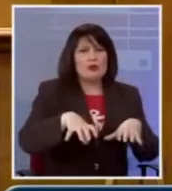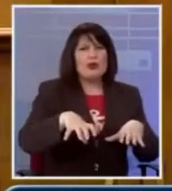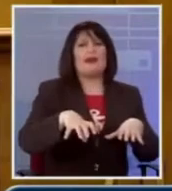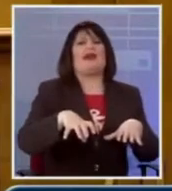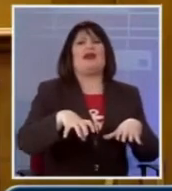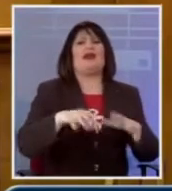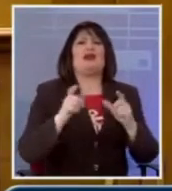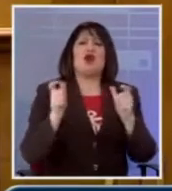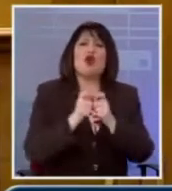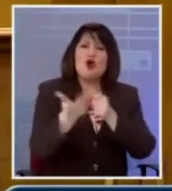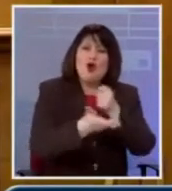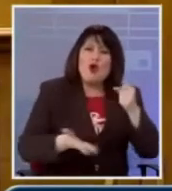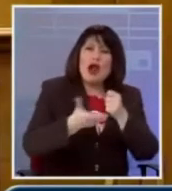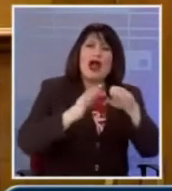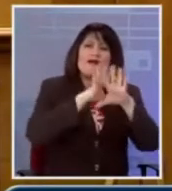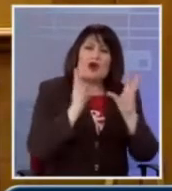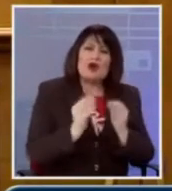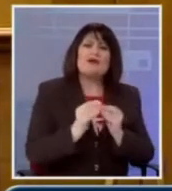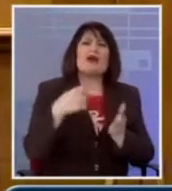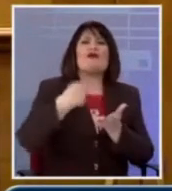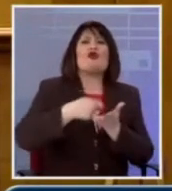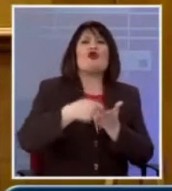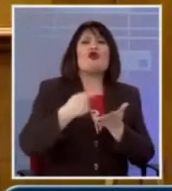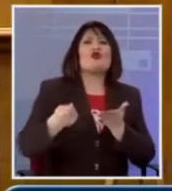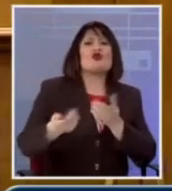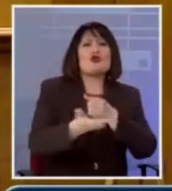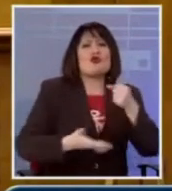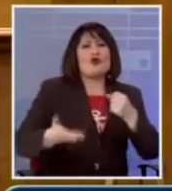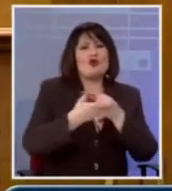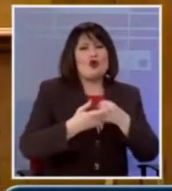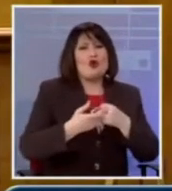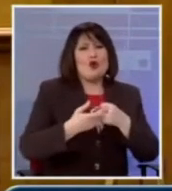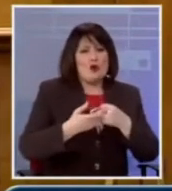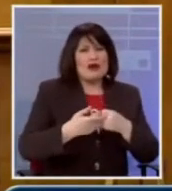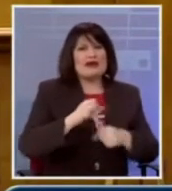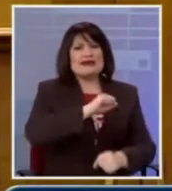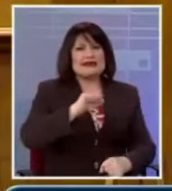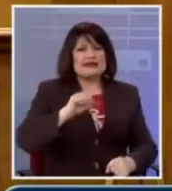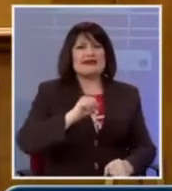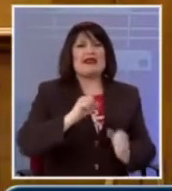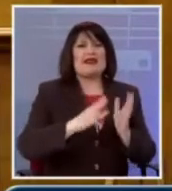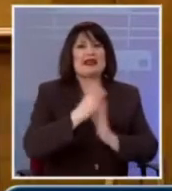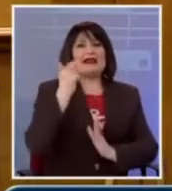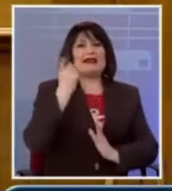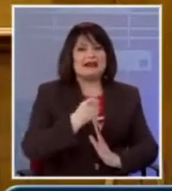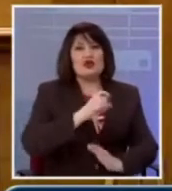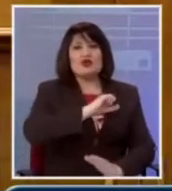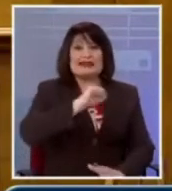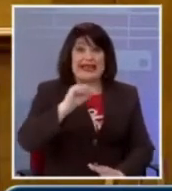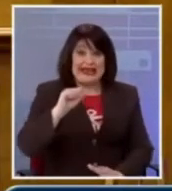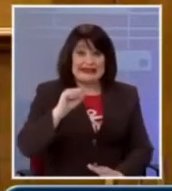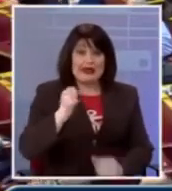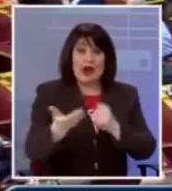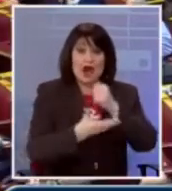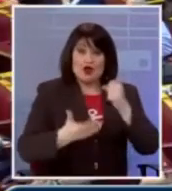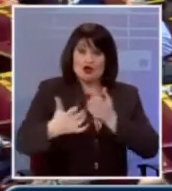της φορολόγησης του αγροτικού εισοδήματος από το πρώτο ευρώ με συντελεστή 13%.